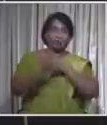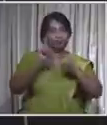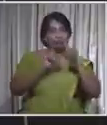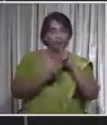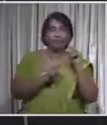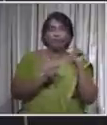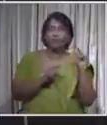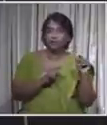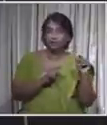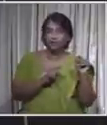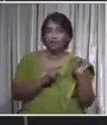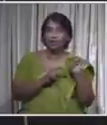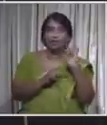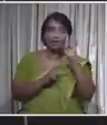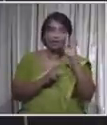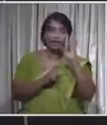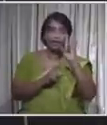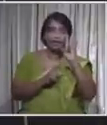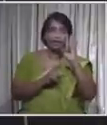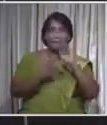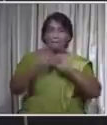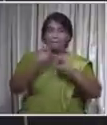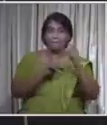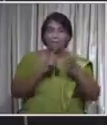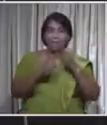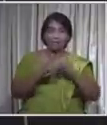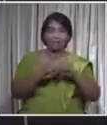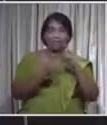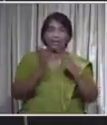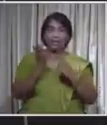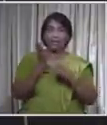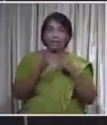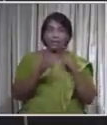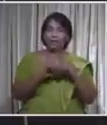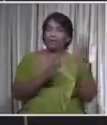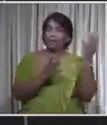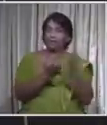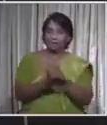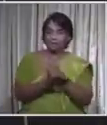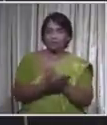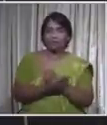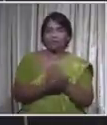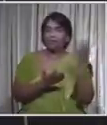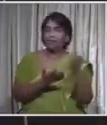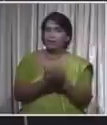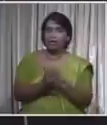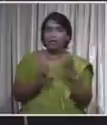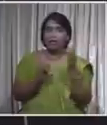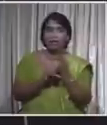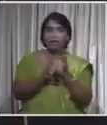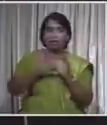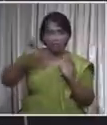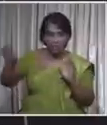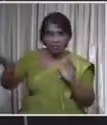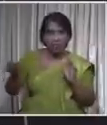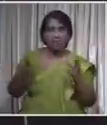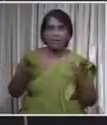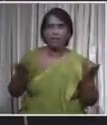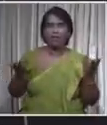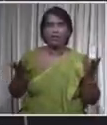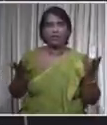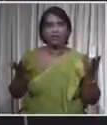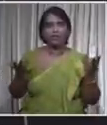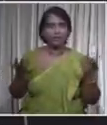ඒකෙන් 125ක් මොකද සුපර් ගේන් මොකද ටැක්ස් එකක් ගහන්න යනවා. හැබැයි ඒක අරගෙන මේ දුප්පත් මිනිහට දෙන්නේ නැහැ.